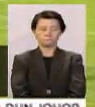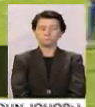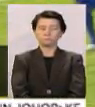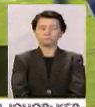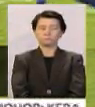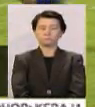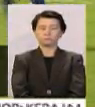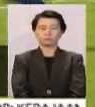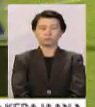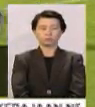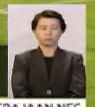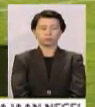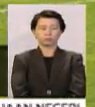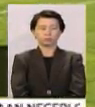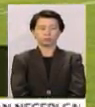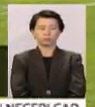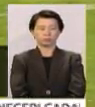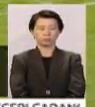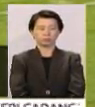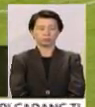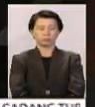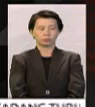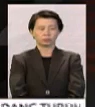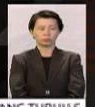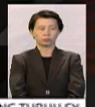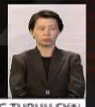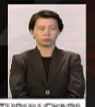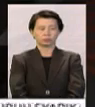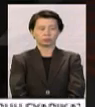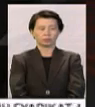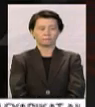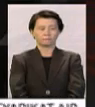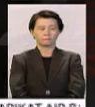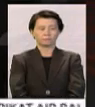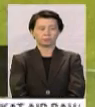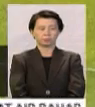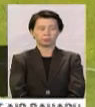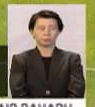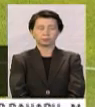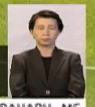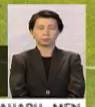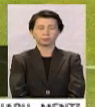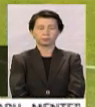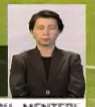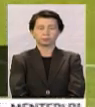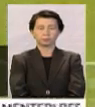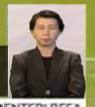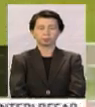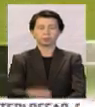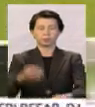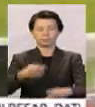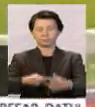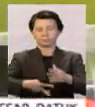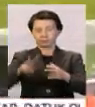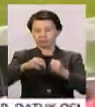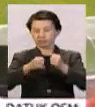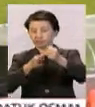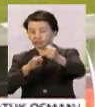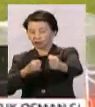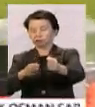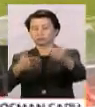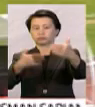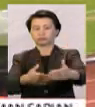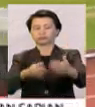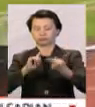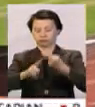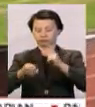Tetapi tiada tambahan gol terhasil sehingga 20 minit sebelum tamat perlawanan. Hantaran jauh ke kotak penalti